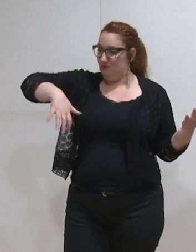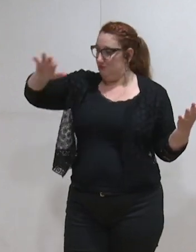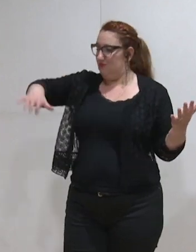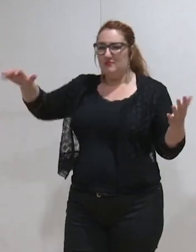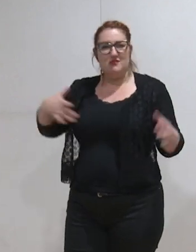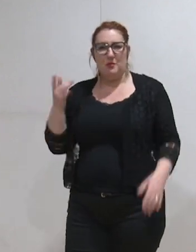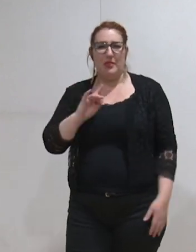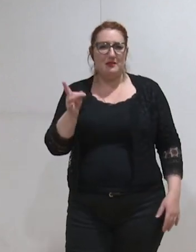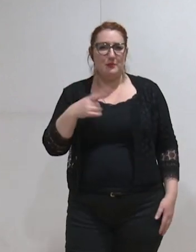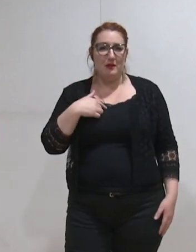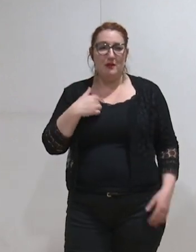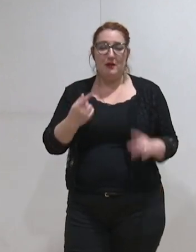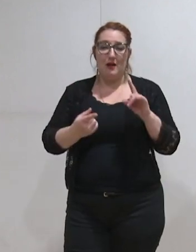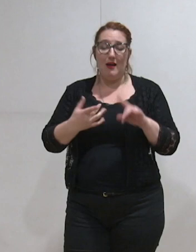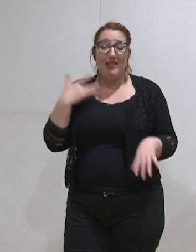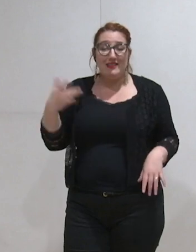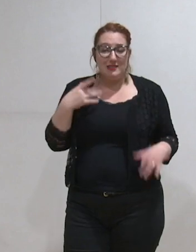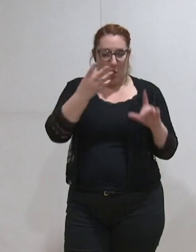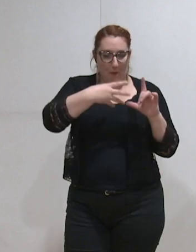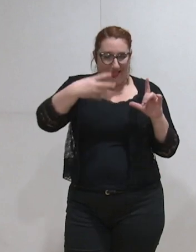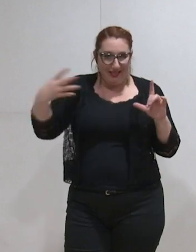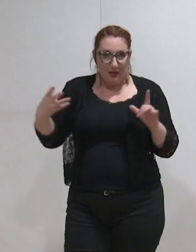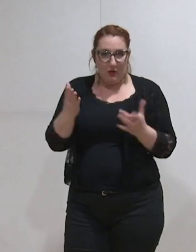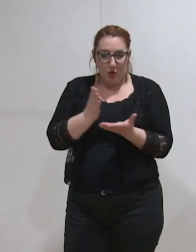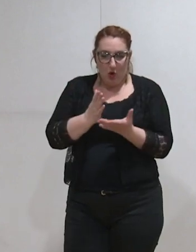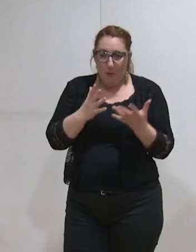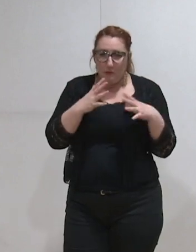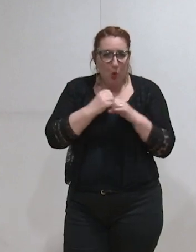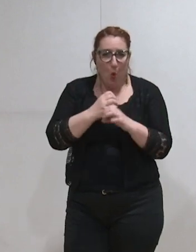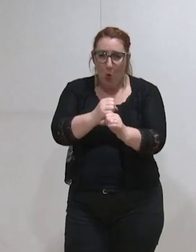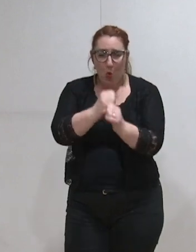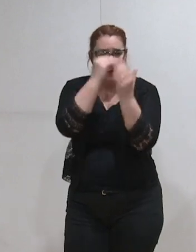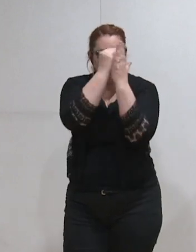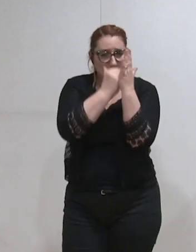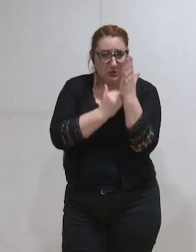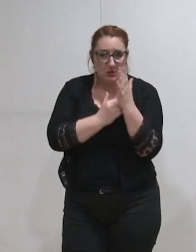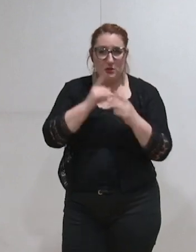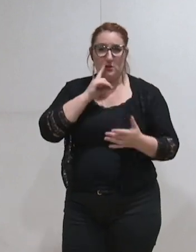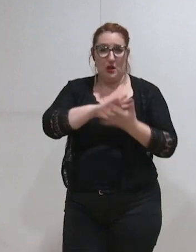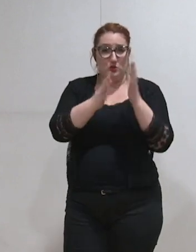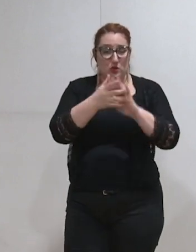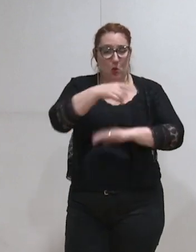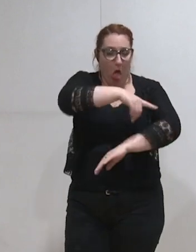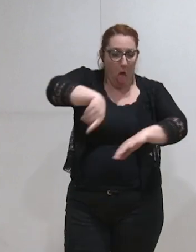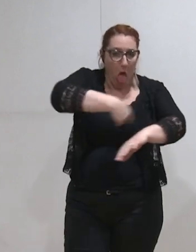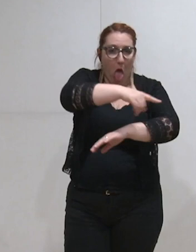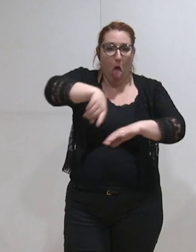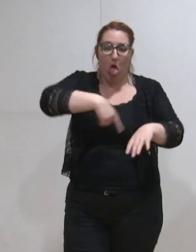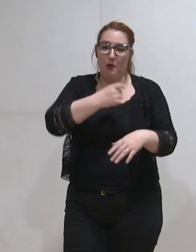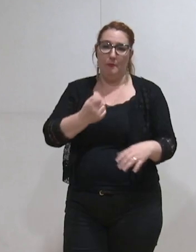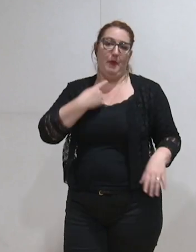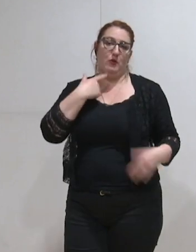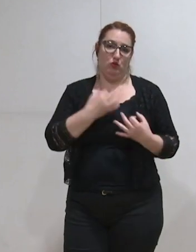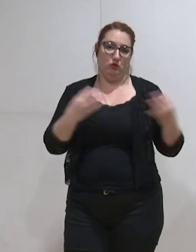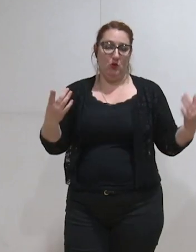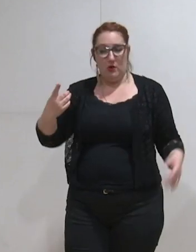qui est intéressant c'est d'avoir quelques indicateurs can ou un petit caneva court qui évite aux associations de perdre trop de temps et nous